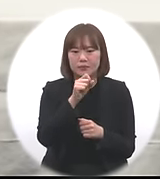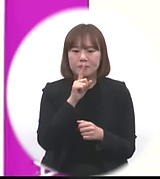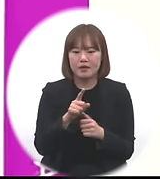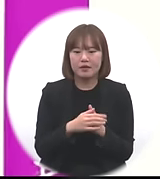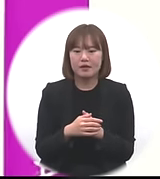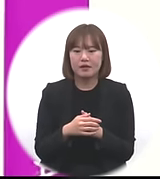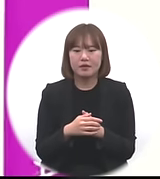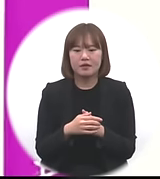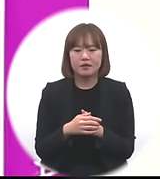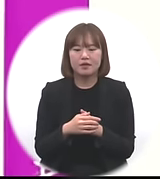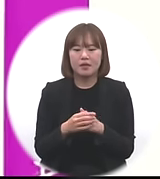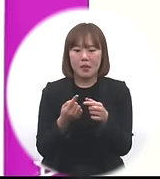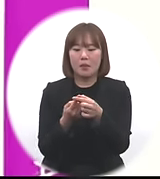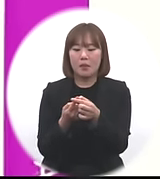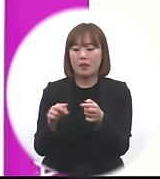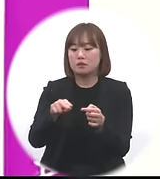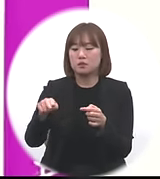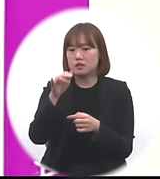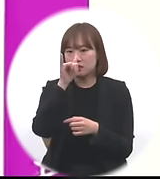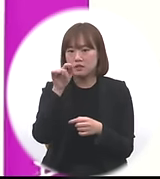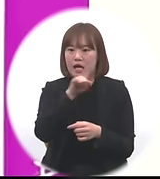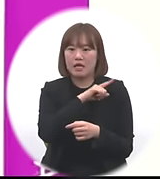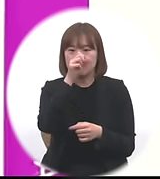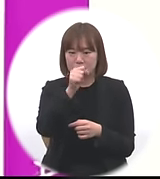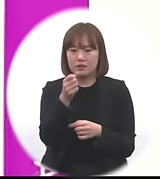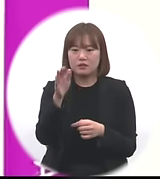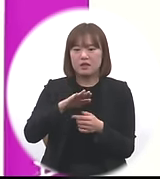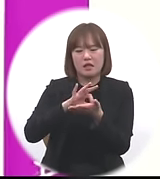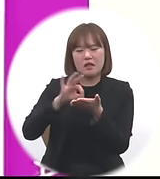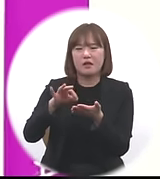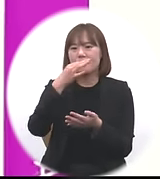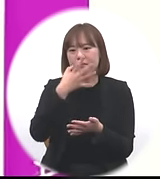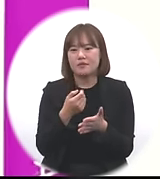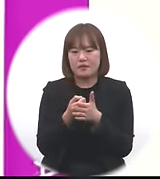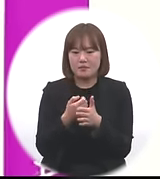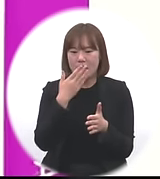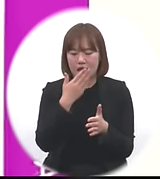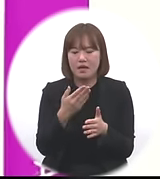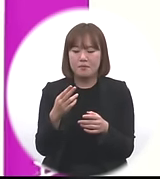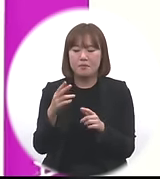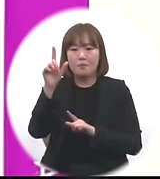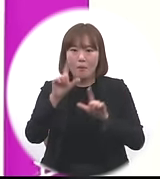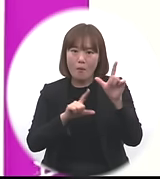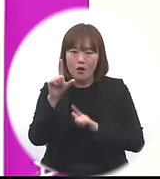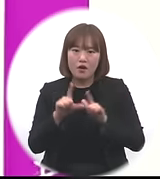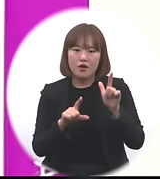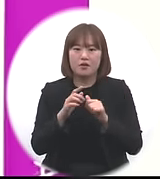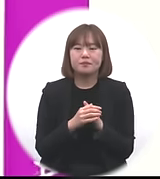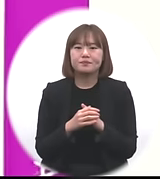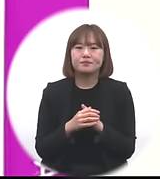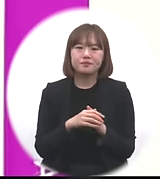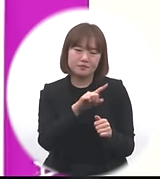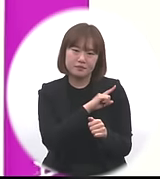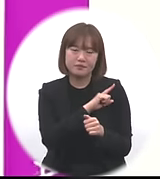좋고요. 오른쪽에 있는 것처럼 저렇게 손톱만큼 작은 칫솔도 있어요. 저런 칫솔이 제일 좋은 건데 쓰기는 힘들죠. 그러니까 되도록이면 칫솔 모양으로